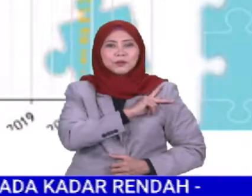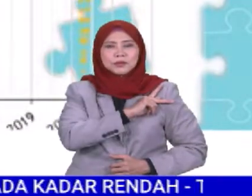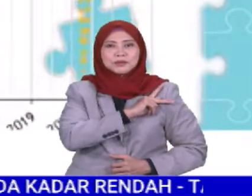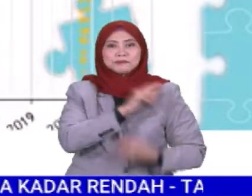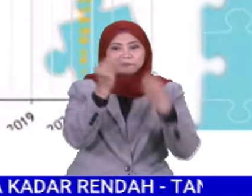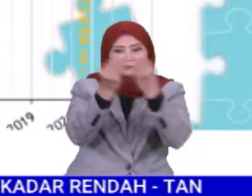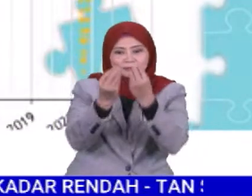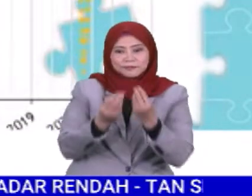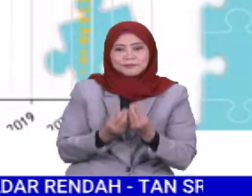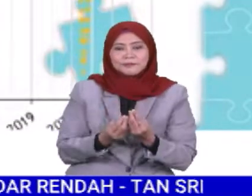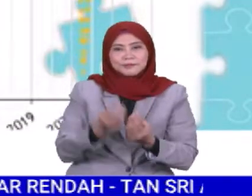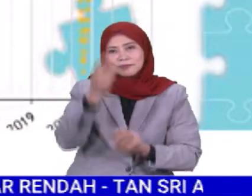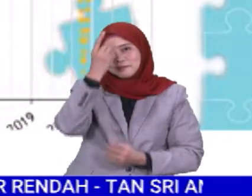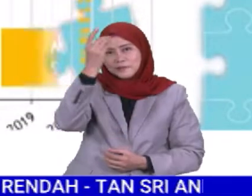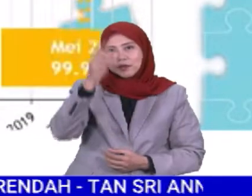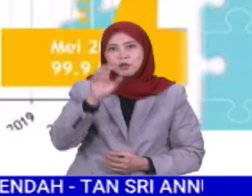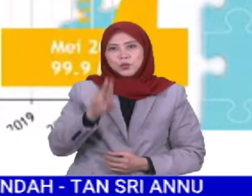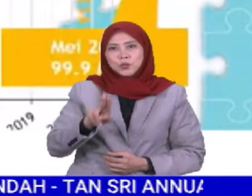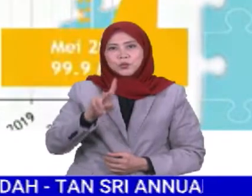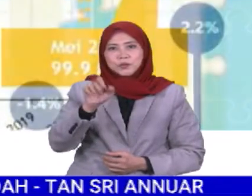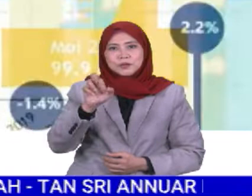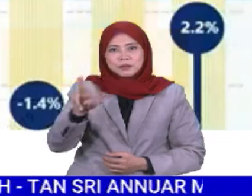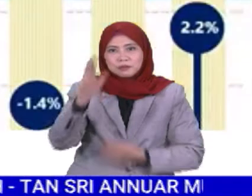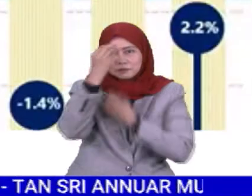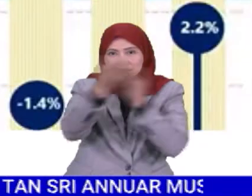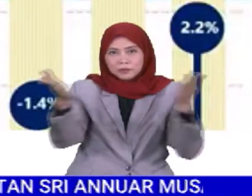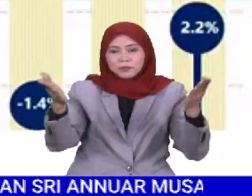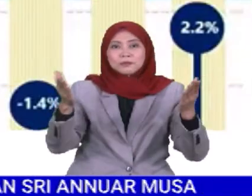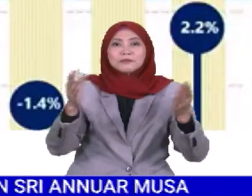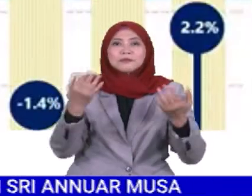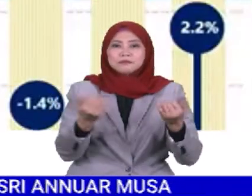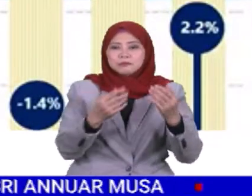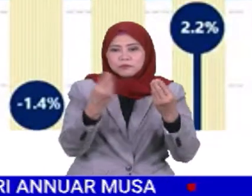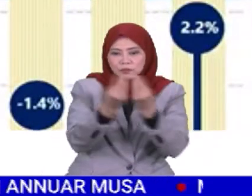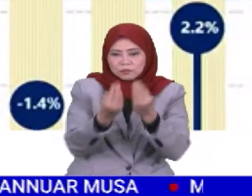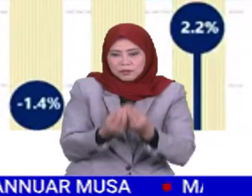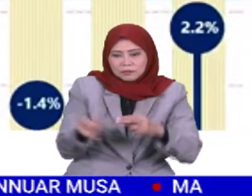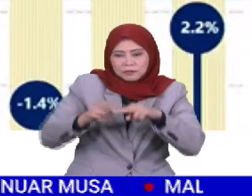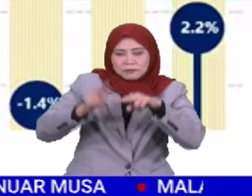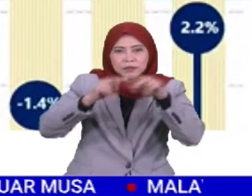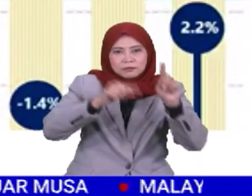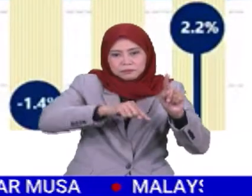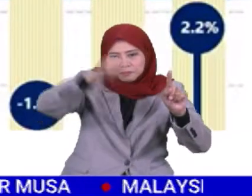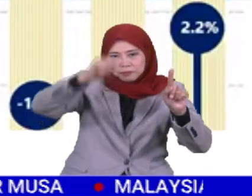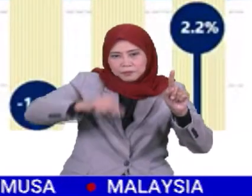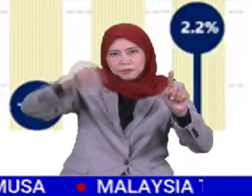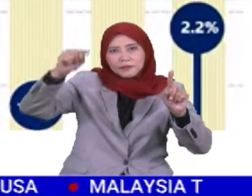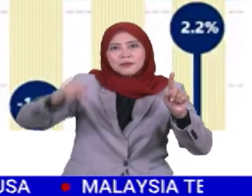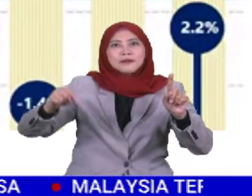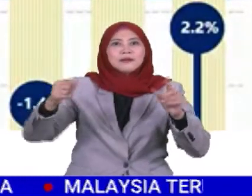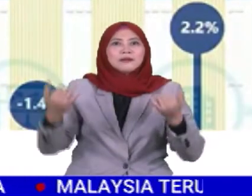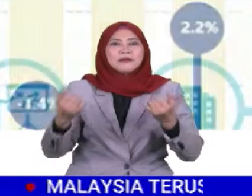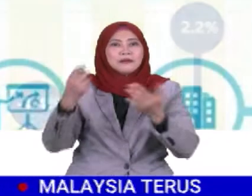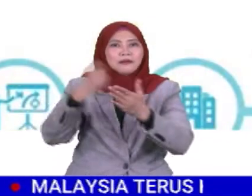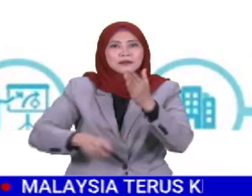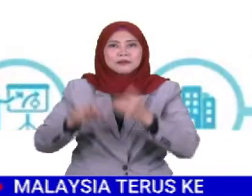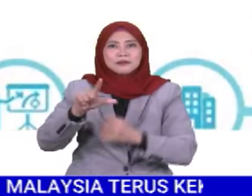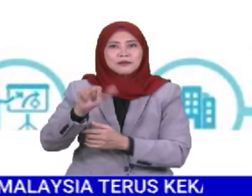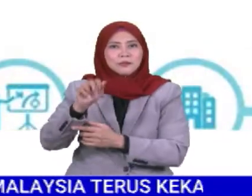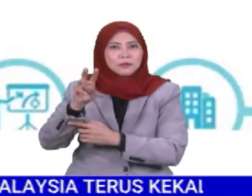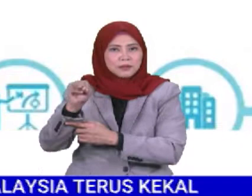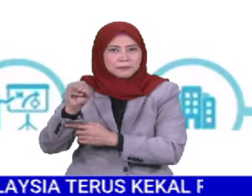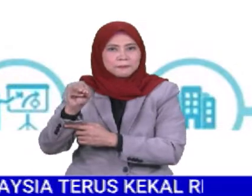kawan Datuk Seri Dr Muhammad Fauzi rumah izin memaklumkan peningkatan IP disokong pertambahan impor logam asas berharga